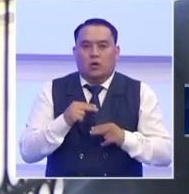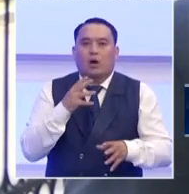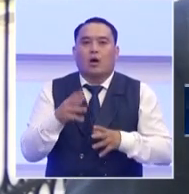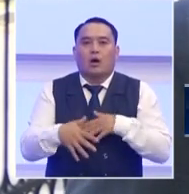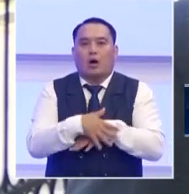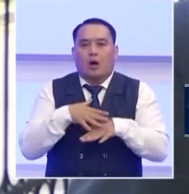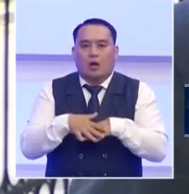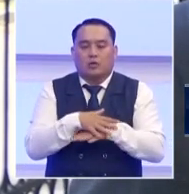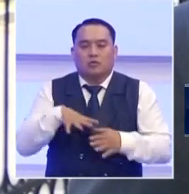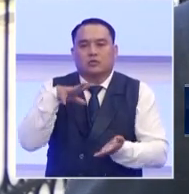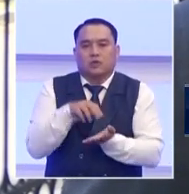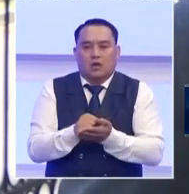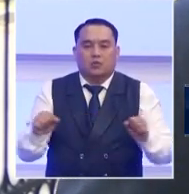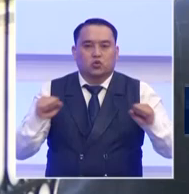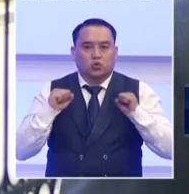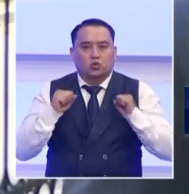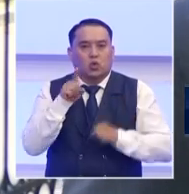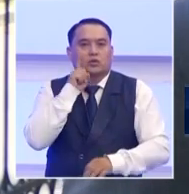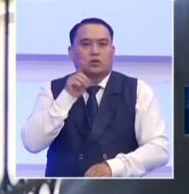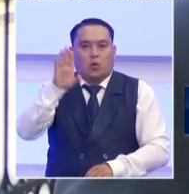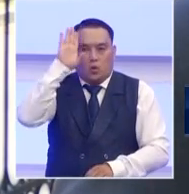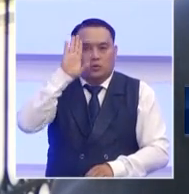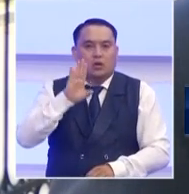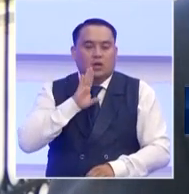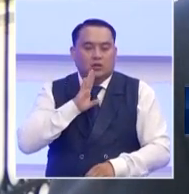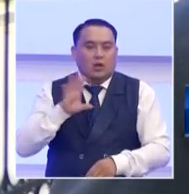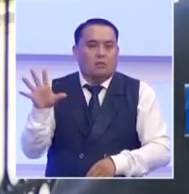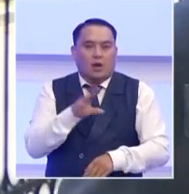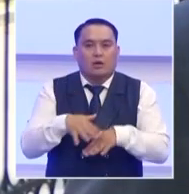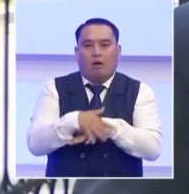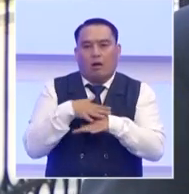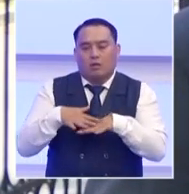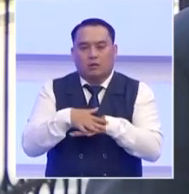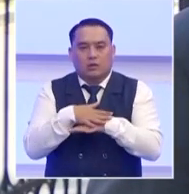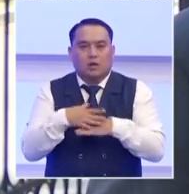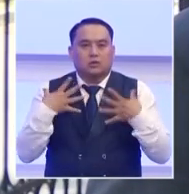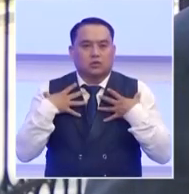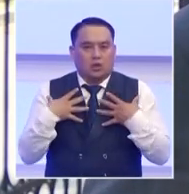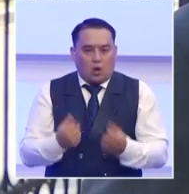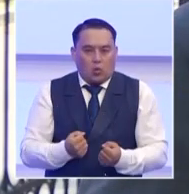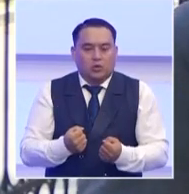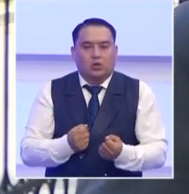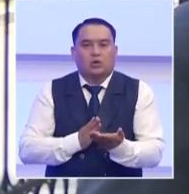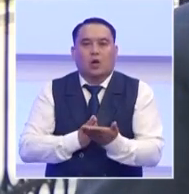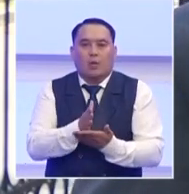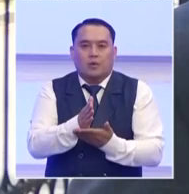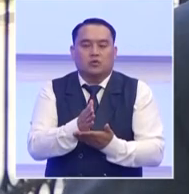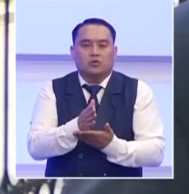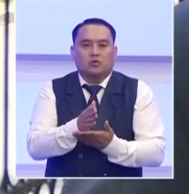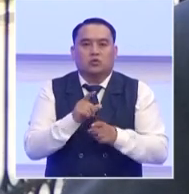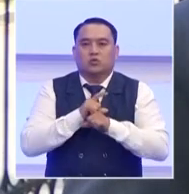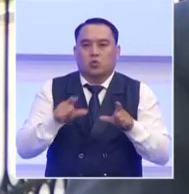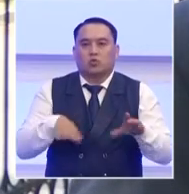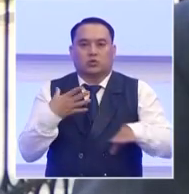халықтың бұқаралық спортпен айналысуға жасөспірім ұлдар мен қыздардың жалпы халықтың салауатты өмір салтын ұстанып, спорт